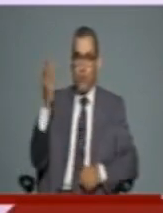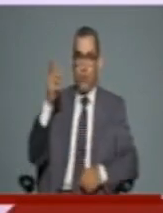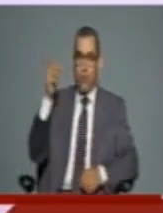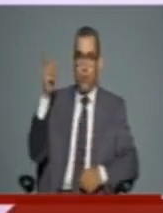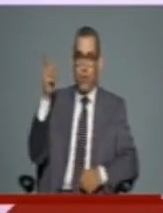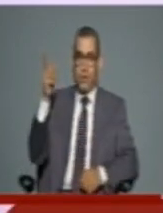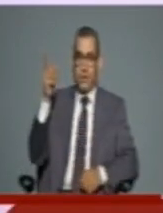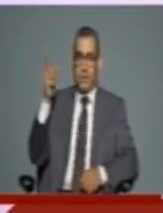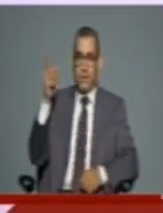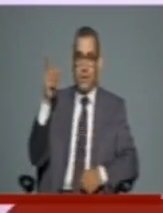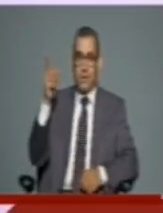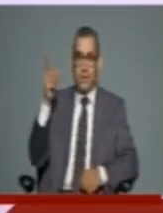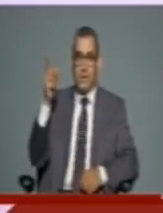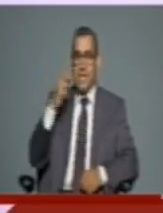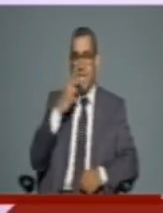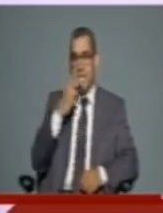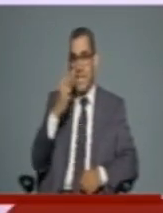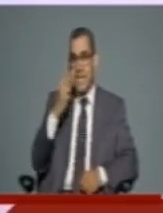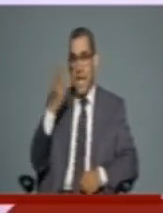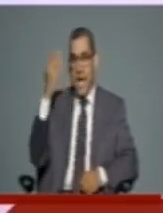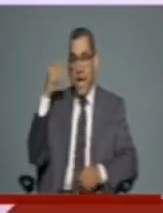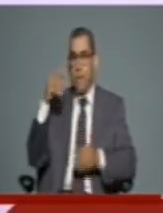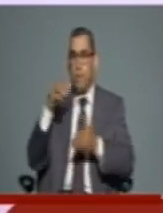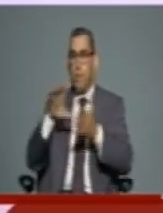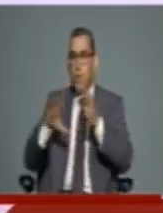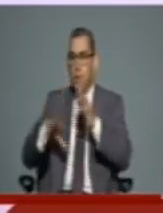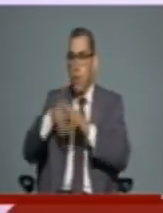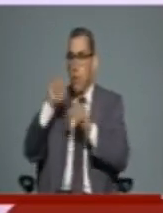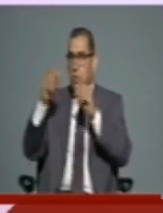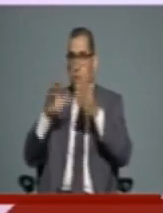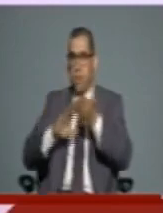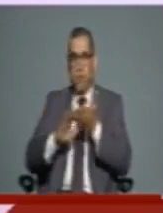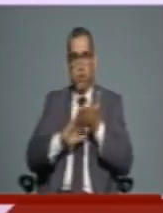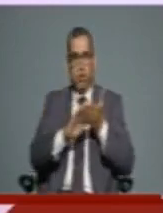من سنتين اتنين ما كانش عنده منتجاته،